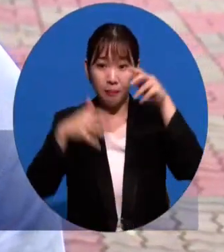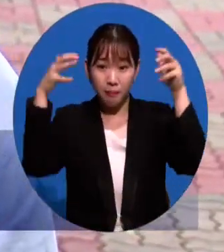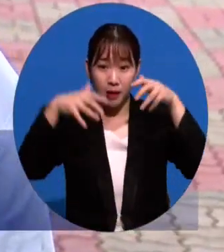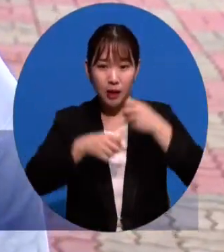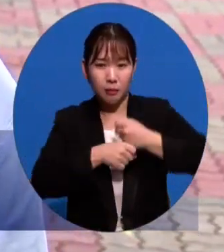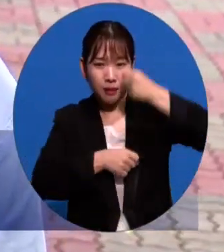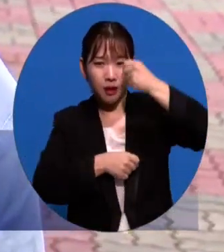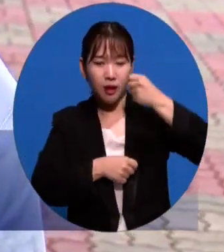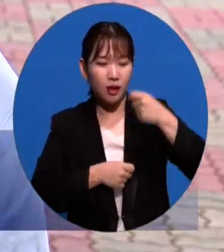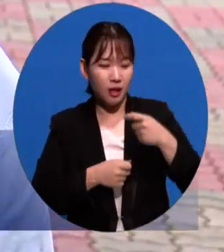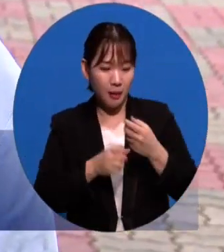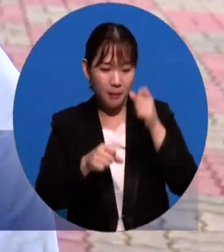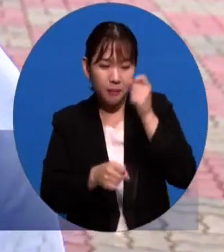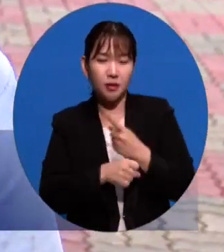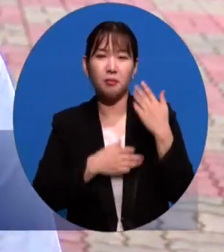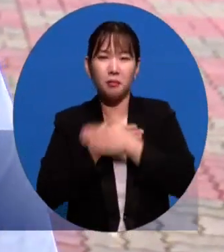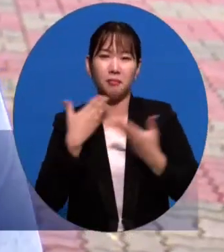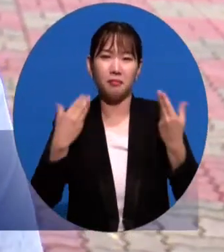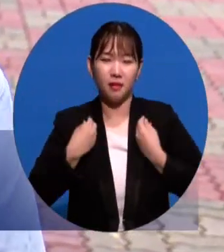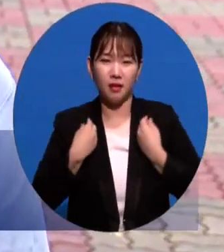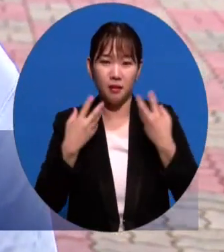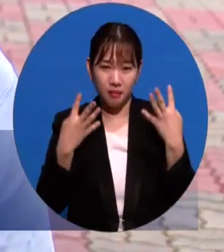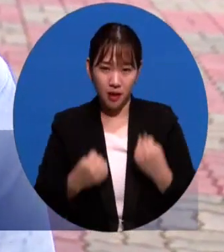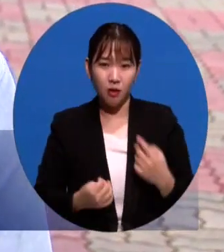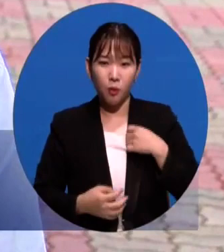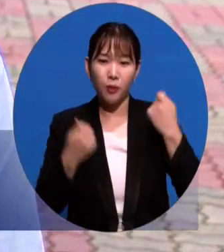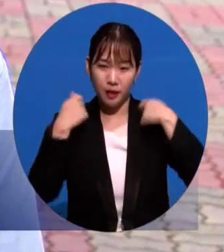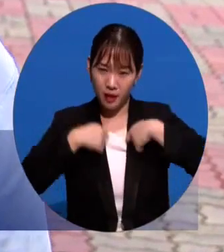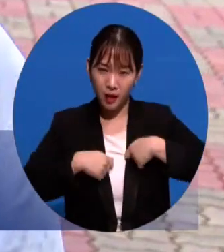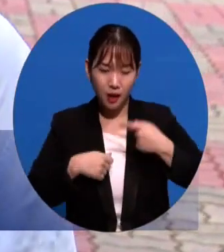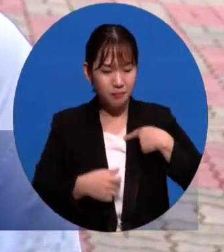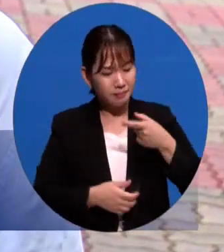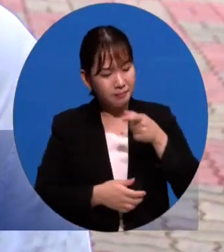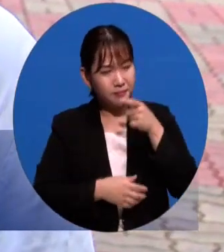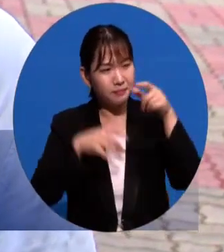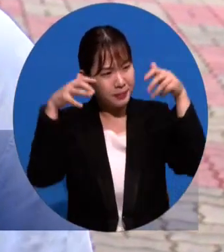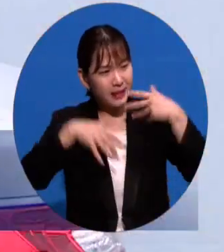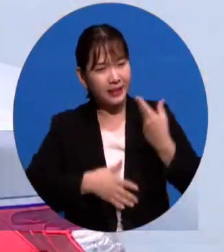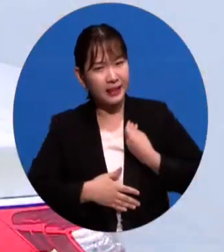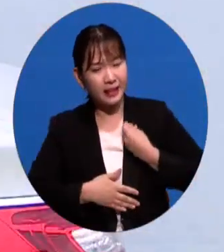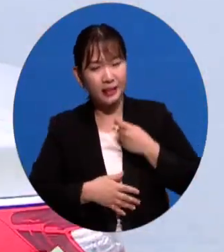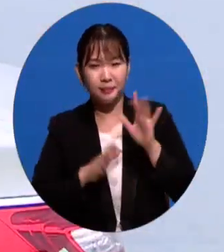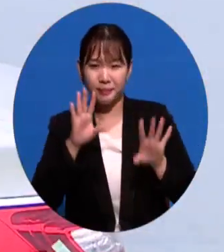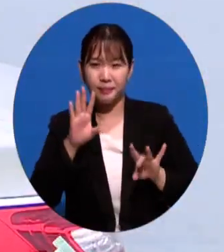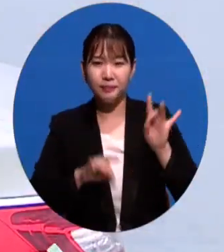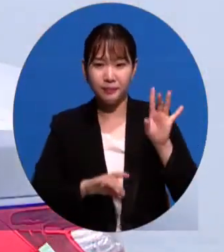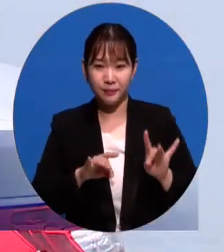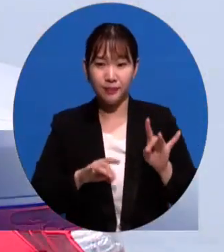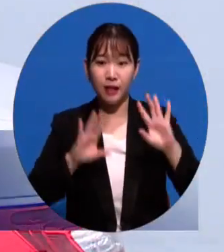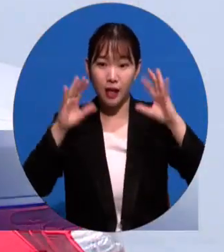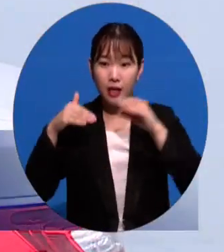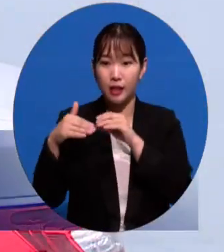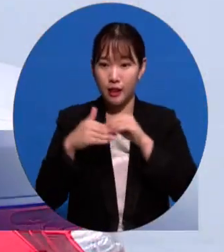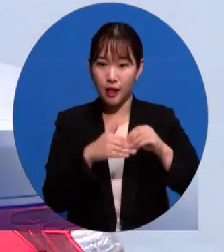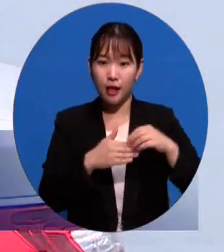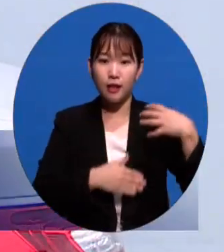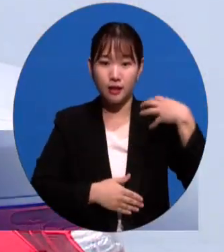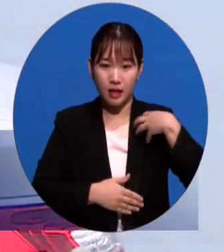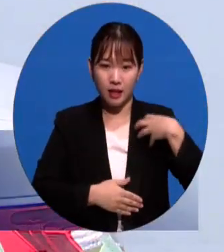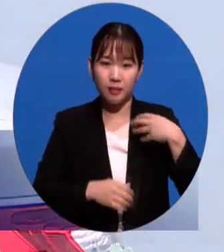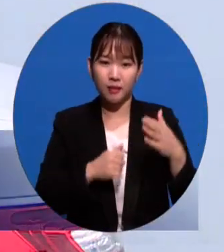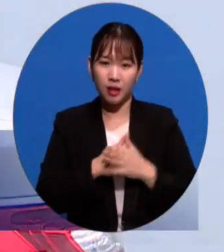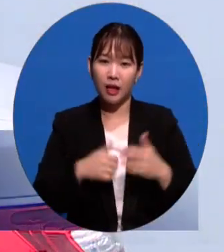써도 젖는 경우도 많고 옷도 입고 나왔는데 젖으니까 찝찝한 경우도 많은데 아기를 아무래도 데려다 줘야